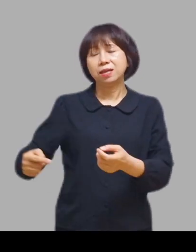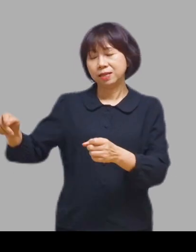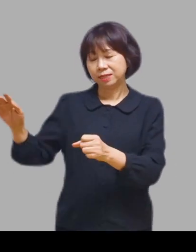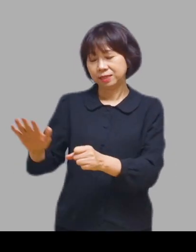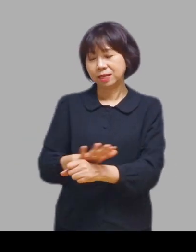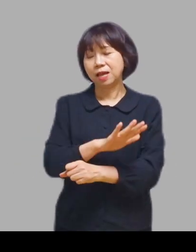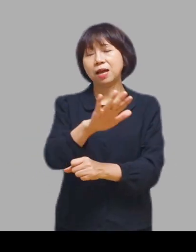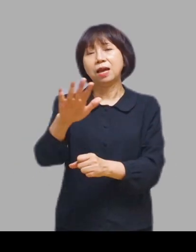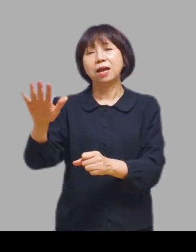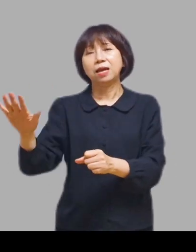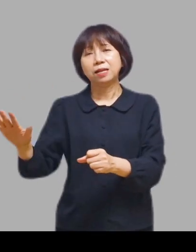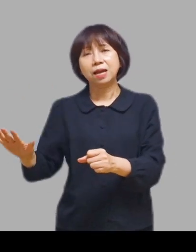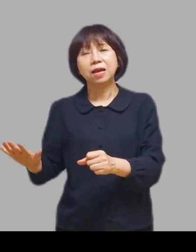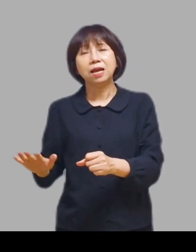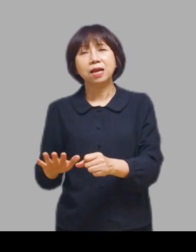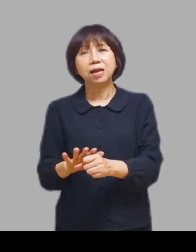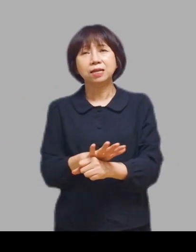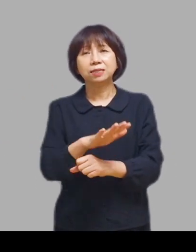넘치기보다